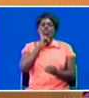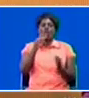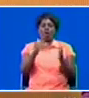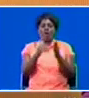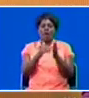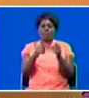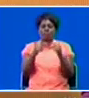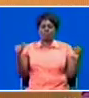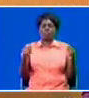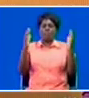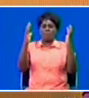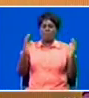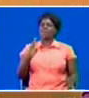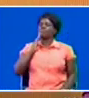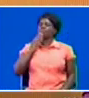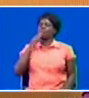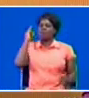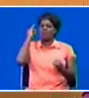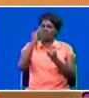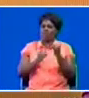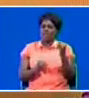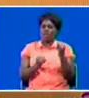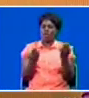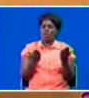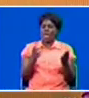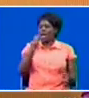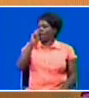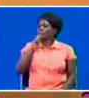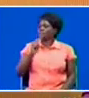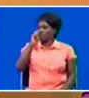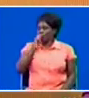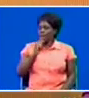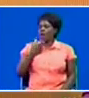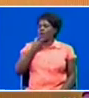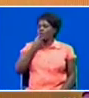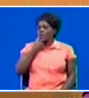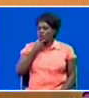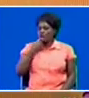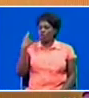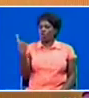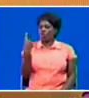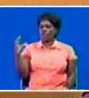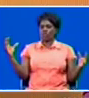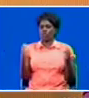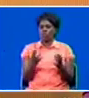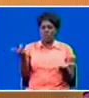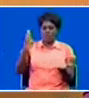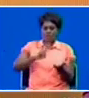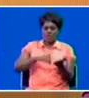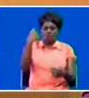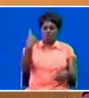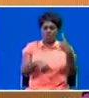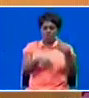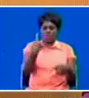wao AFC Leopards katika fainali uwanjani Uhuru jijini Dar es Salaam. Kogalo ndio timu pekee ambayo imeandikisha ushindi